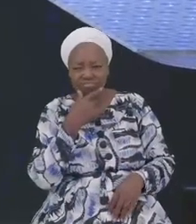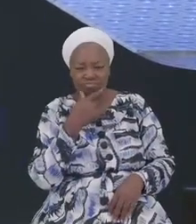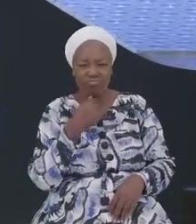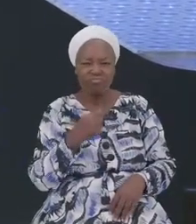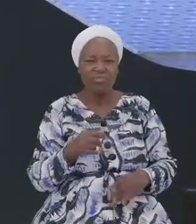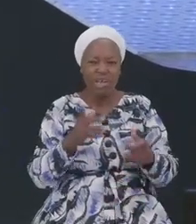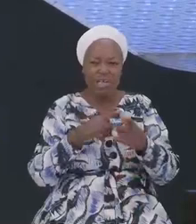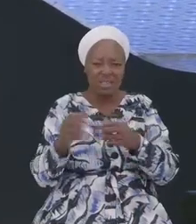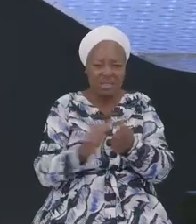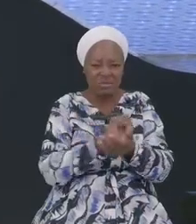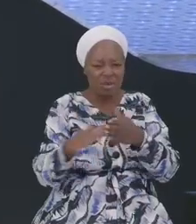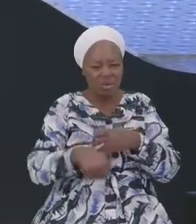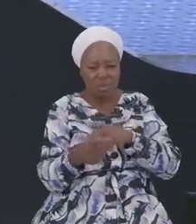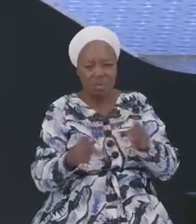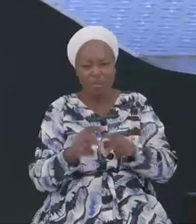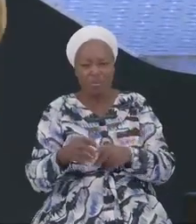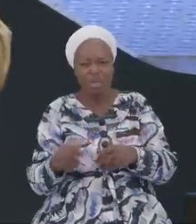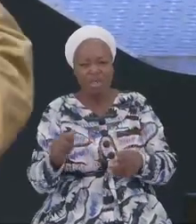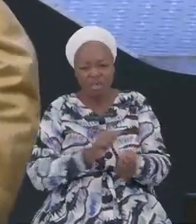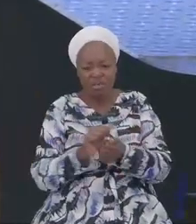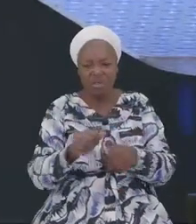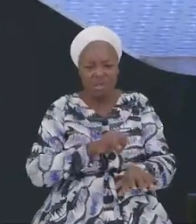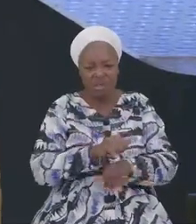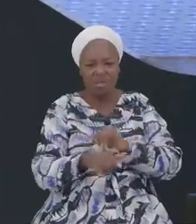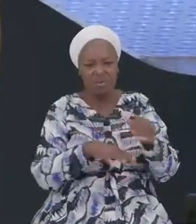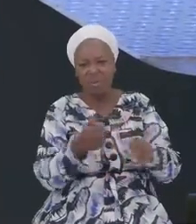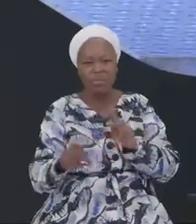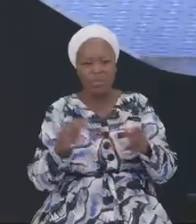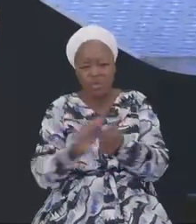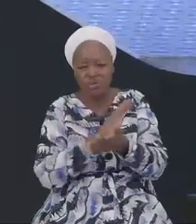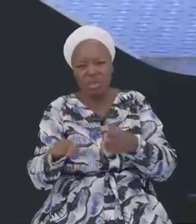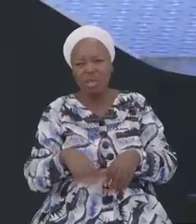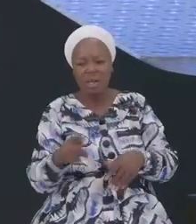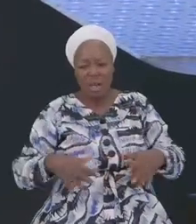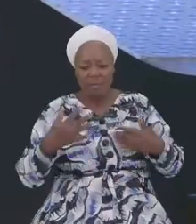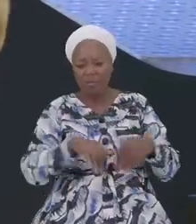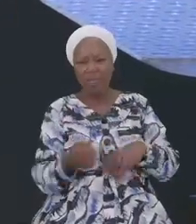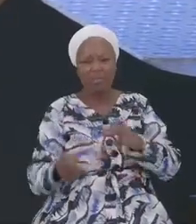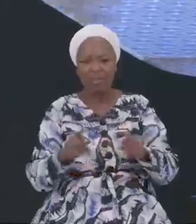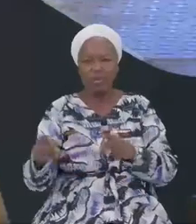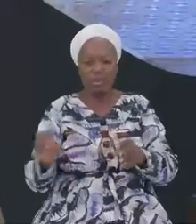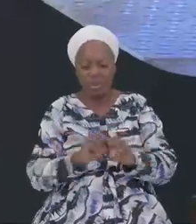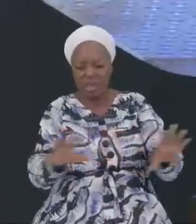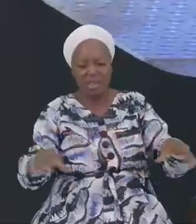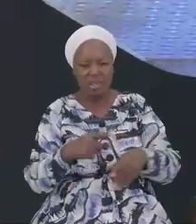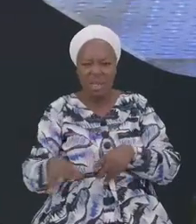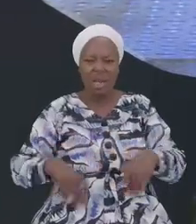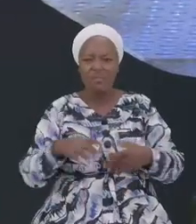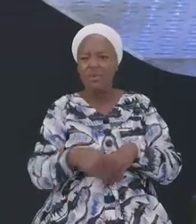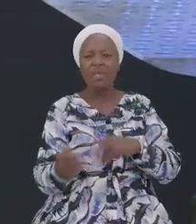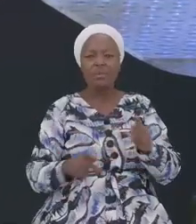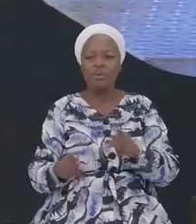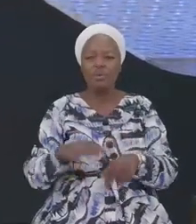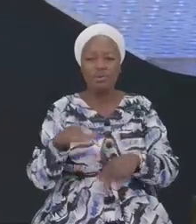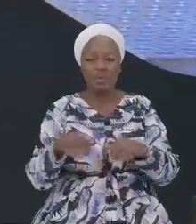blessant d'autres personnes, trompant d'autres personnes, détruisant la vie d'autres personnes, dispersant la famille d'autres personnes.